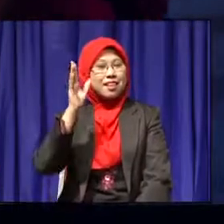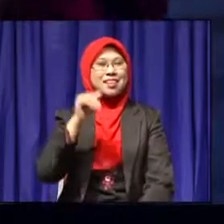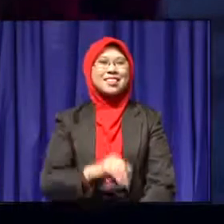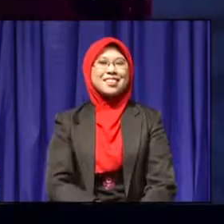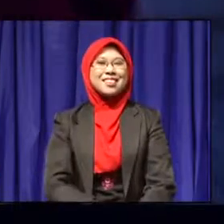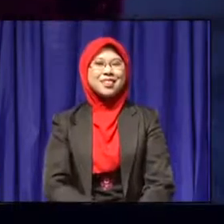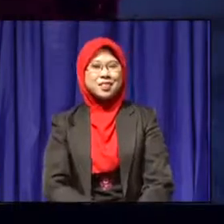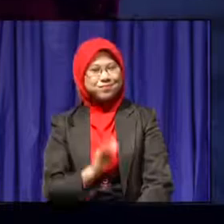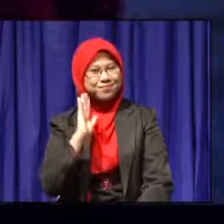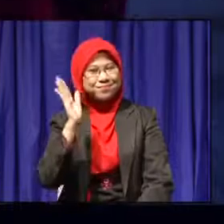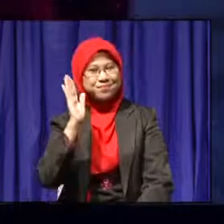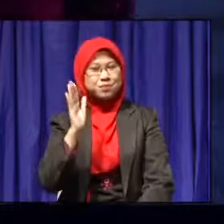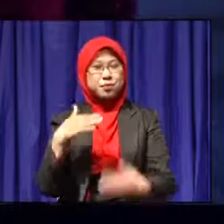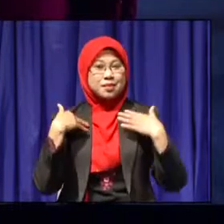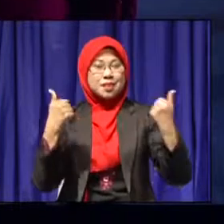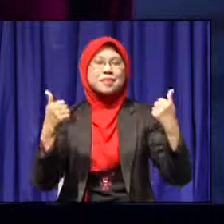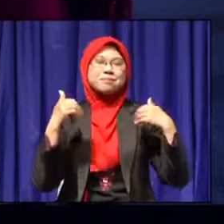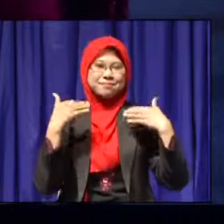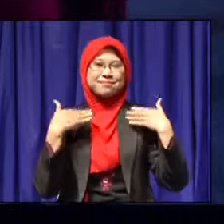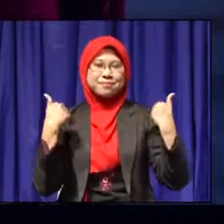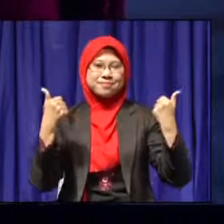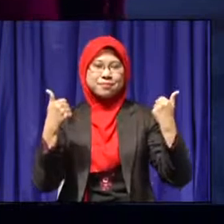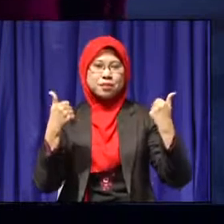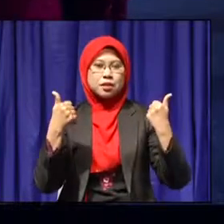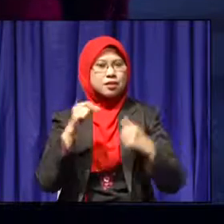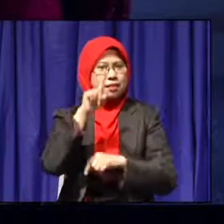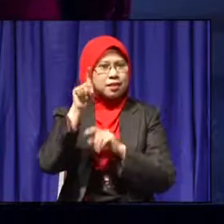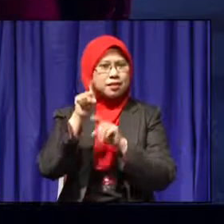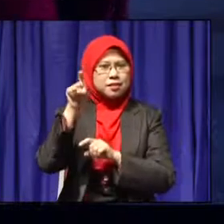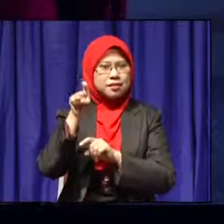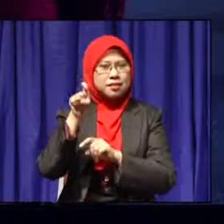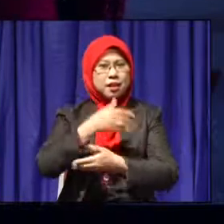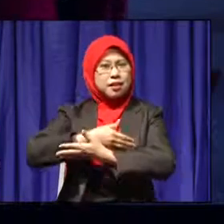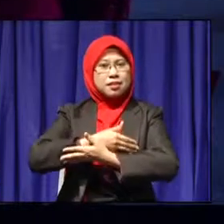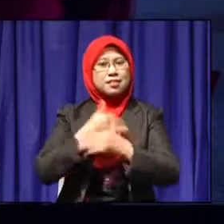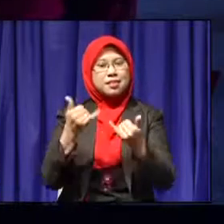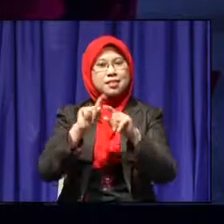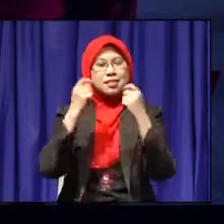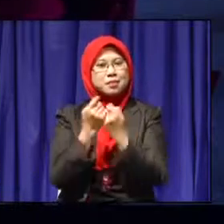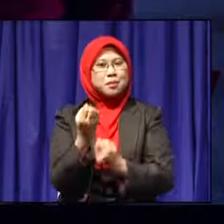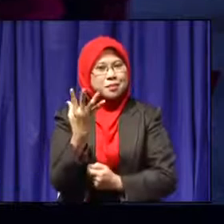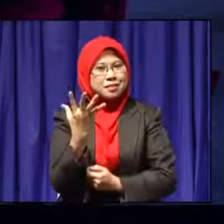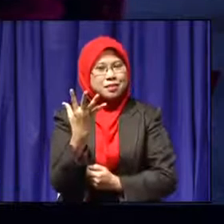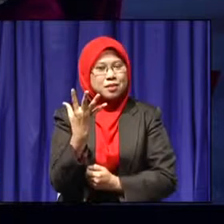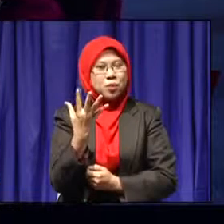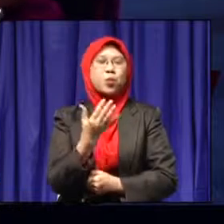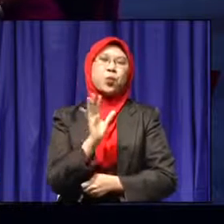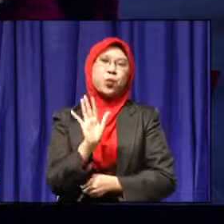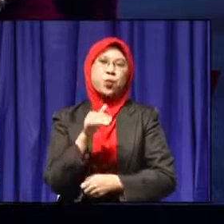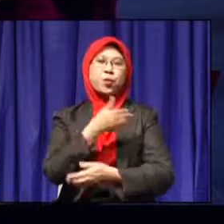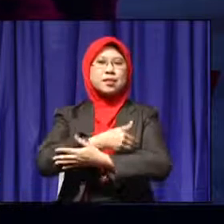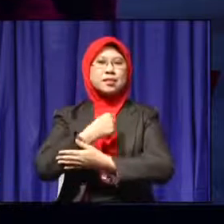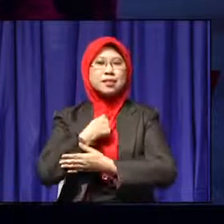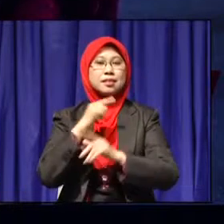baru-baru ke Baiklah kita datanya ledakan atau sekarang ibadah kita nah robot ini